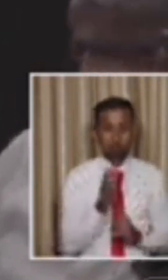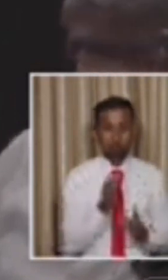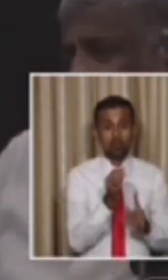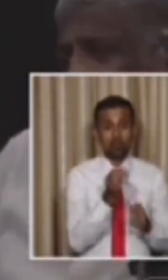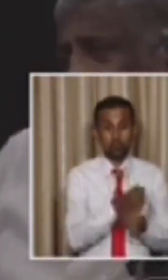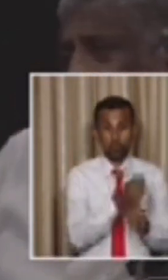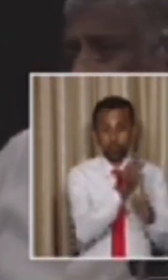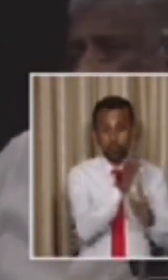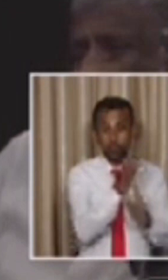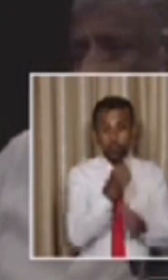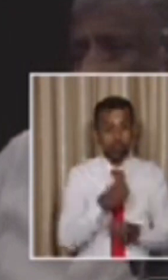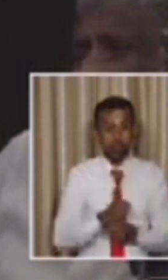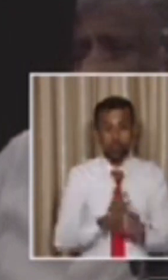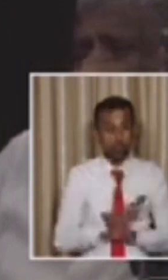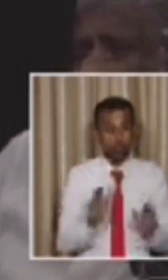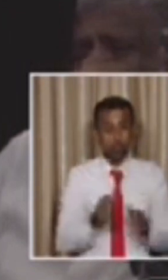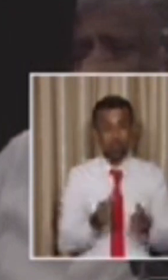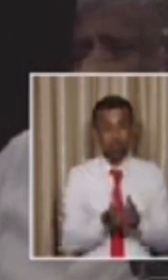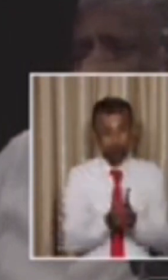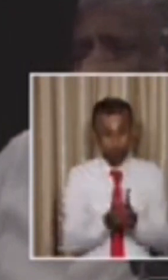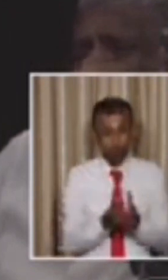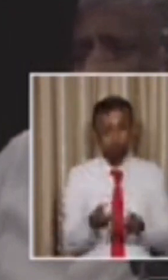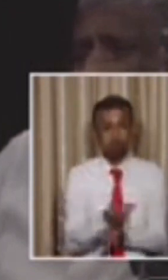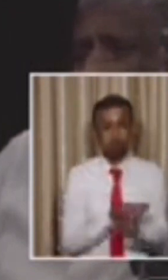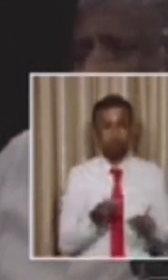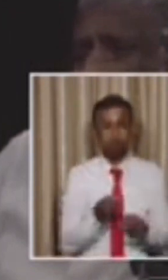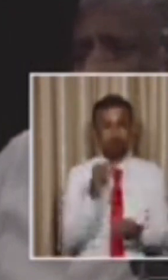ආණ්ඩුව නෙවෙයි. ඒක ඒ කමිටුවේ සමාජික විසින් පත් කරන දෙයක්.